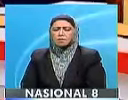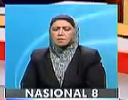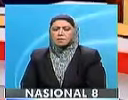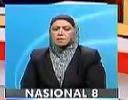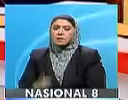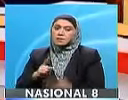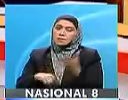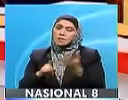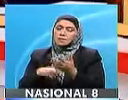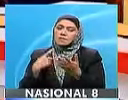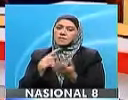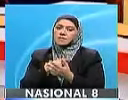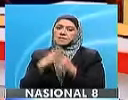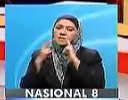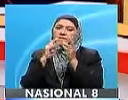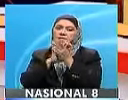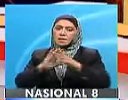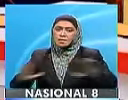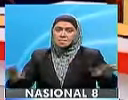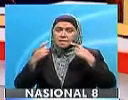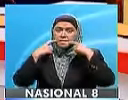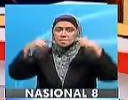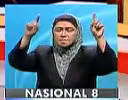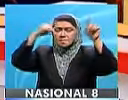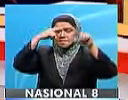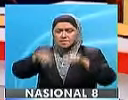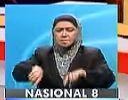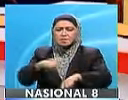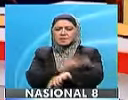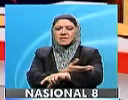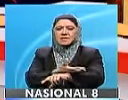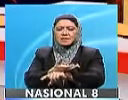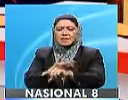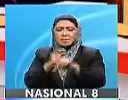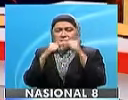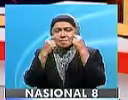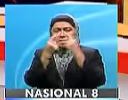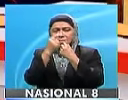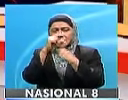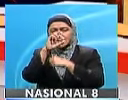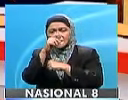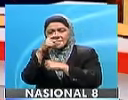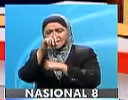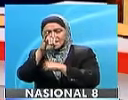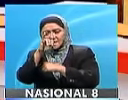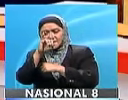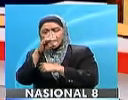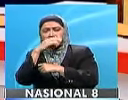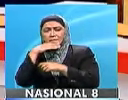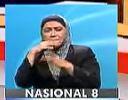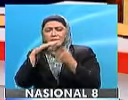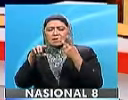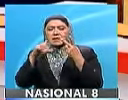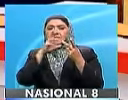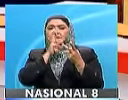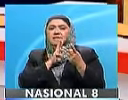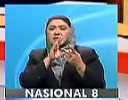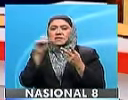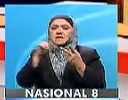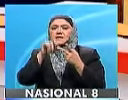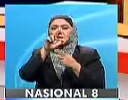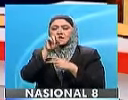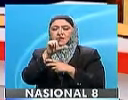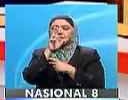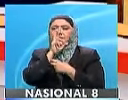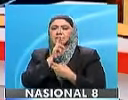Apapun kita ucapkan selamat berjaya kepada Gergasi Merah dan Lang Merah. Baiklah, beralih ke Sukan Para ASEAN 2015 Singapura.